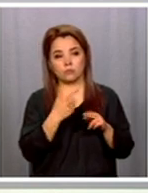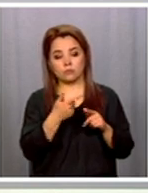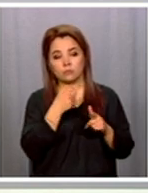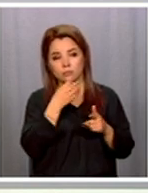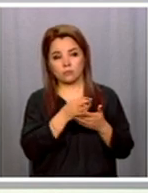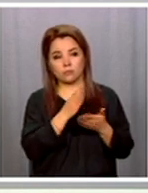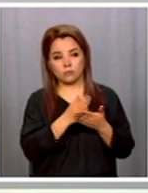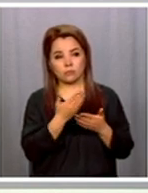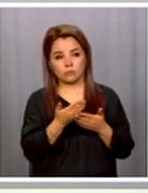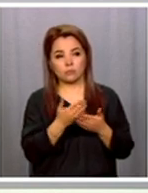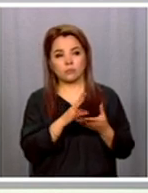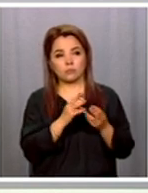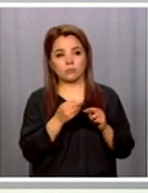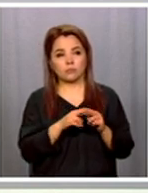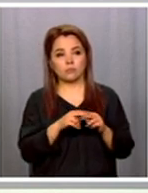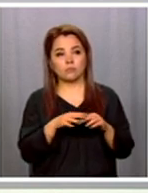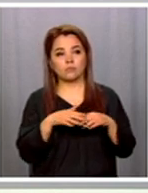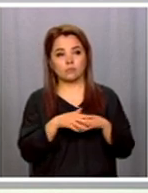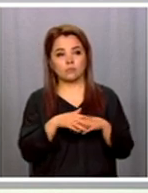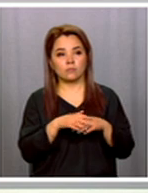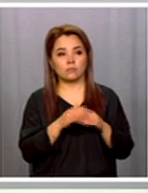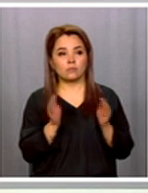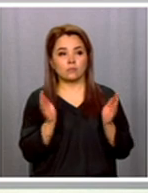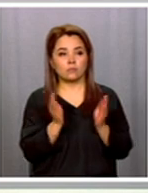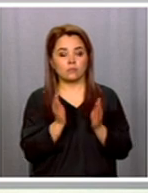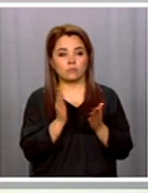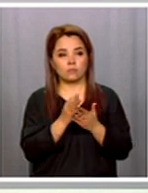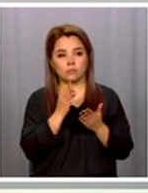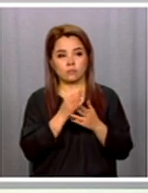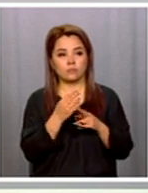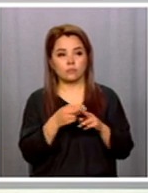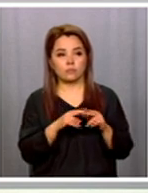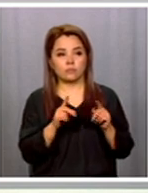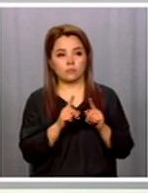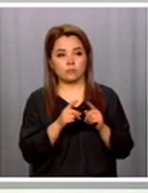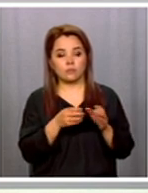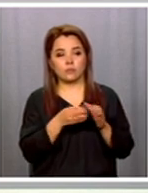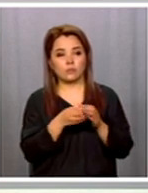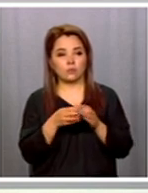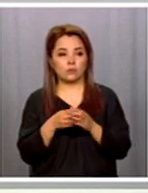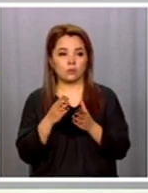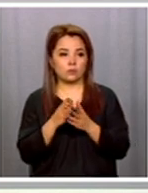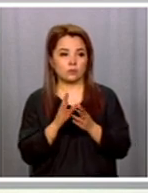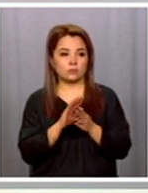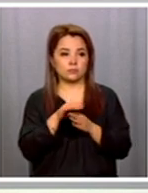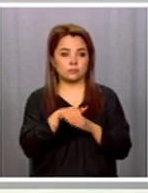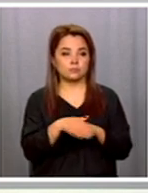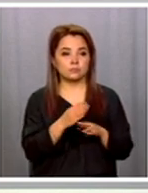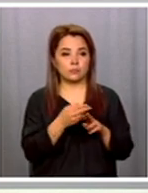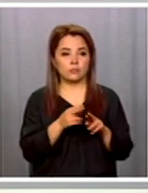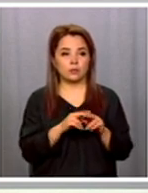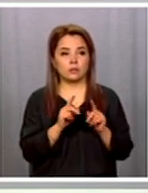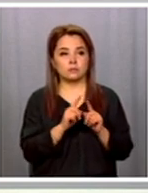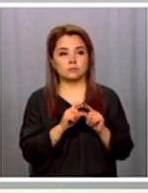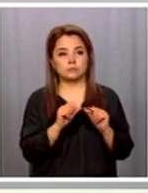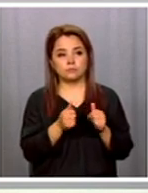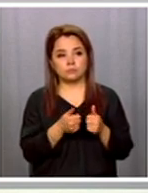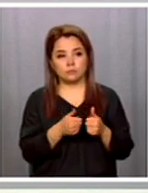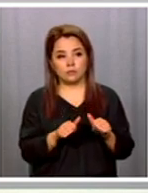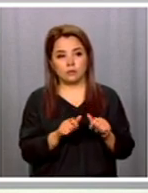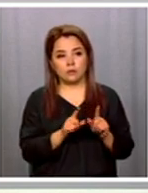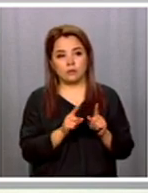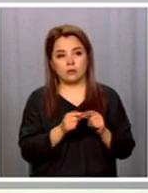жыныс жасушасының тұғыры қысқа болып келеді, және олар да топтанып орналасады. Оның пішіні